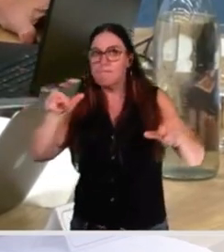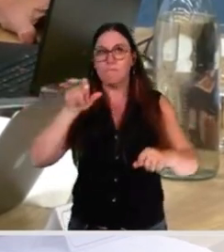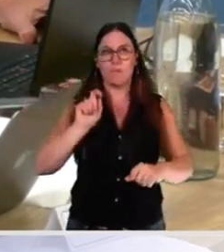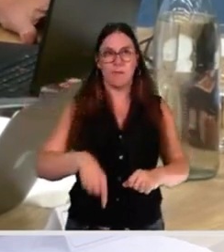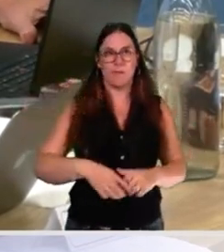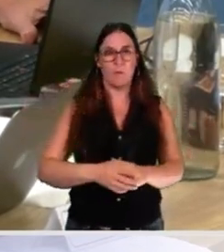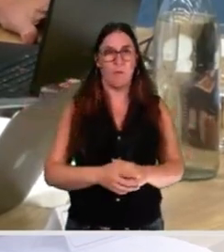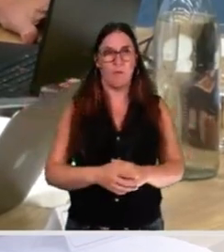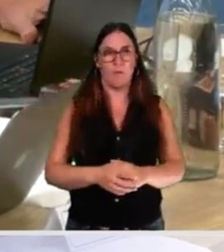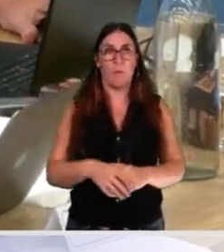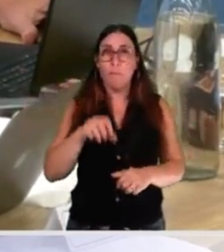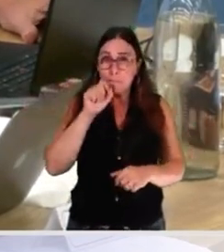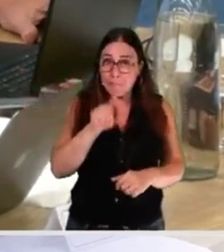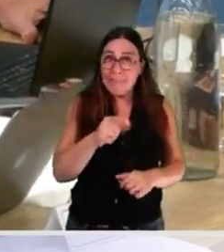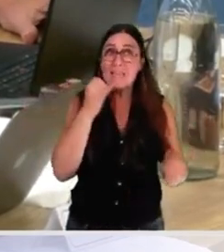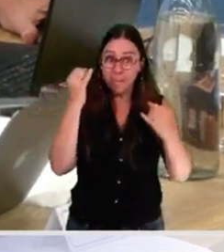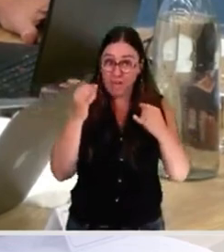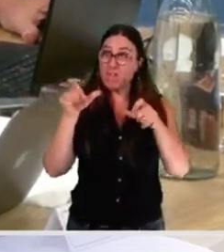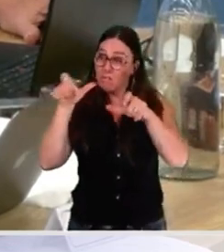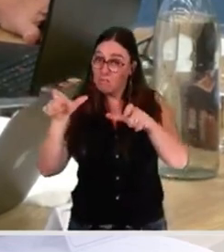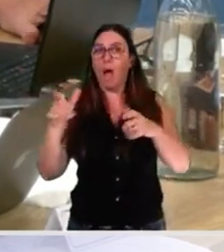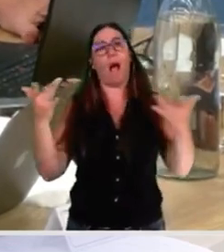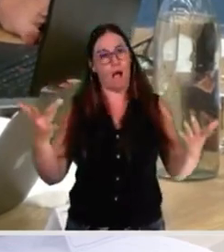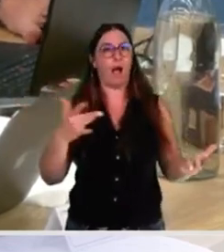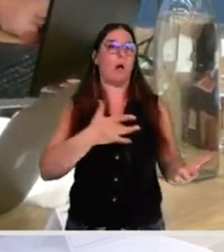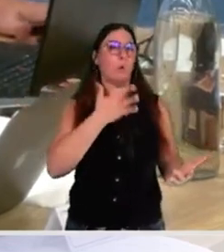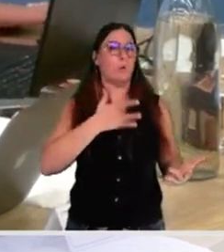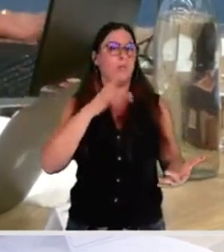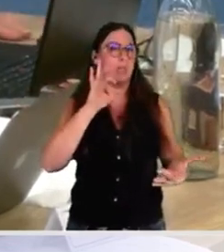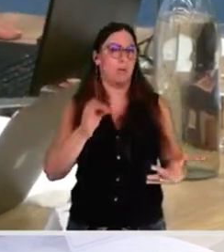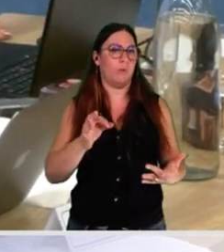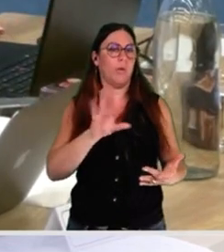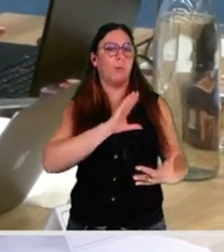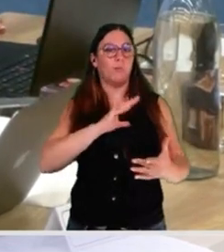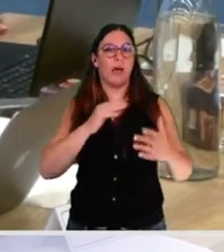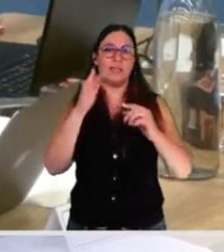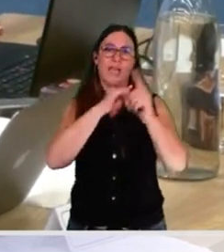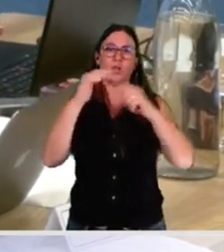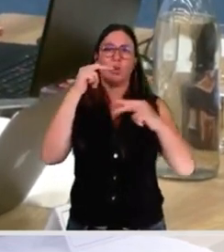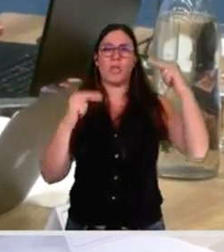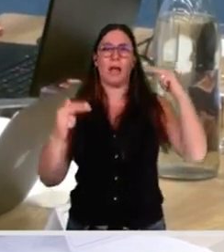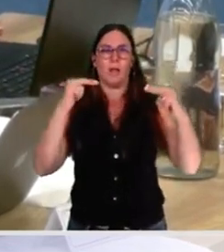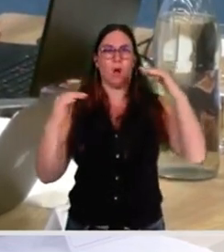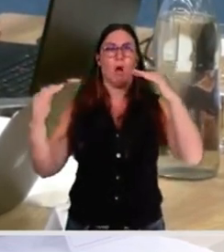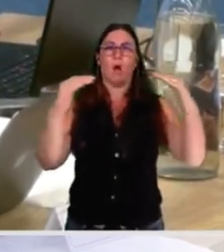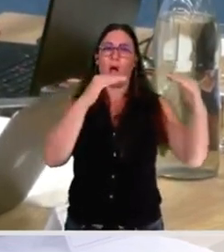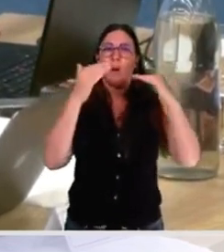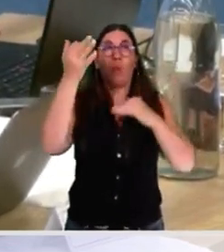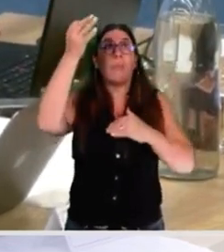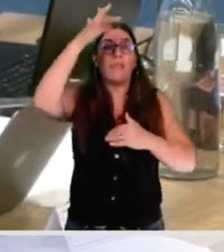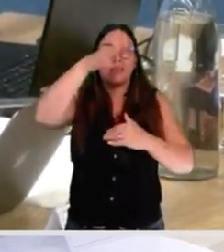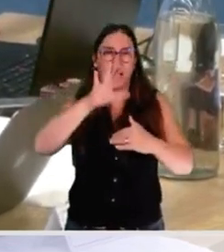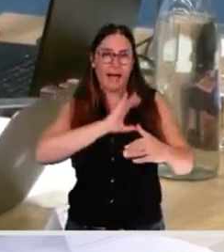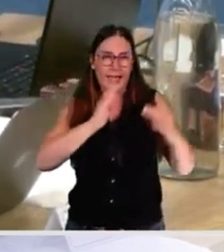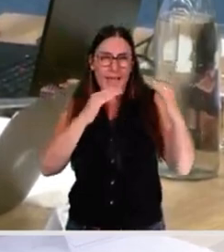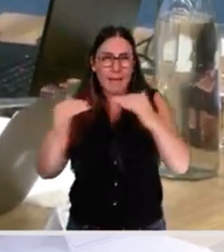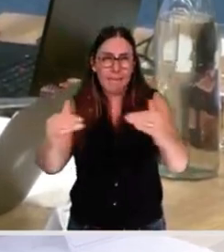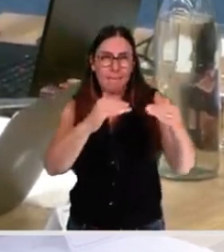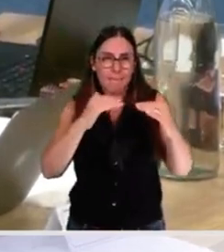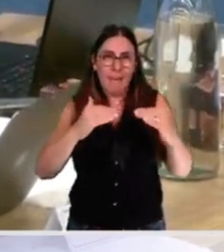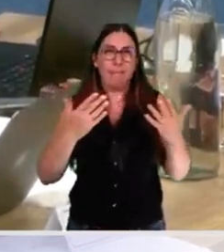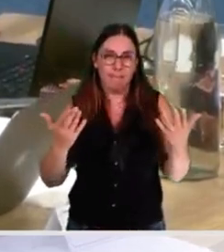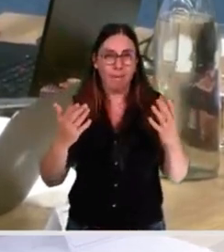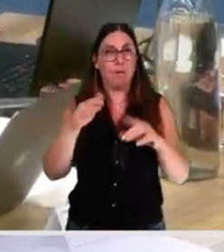des enfants. Là, nous serions utiles pour faire reculer les inégalités de destin. Cette